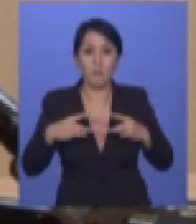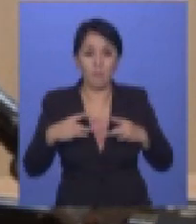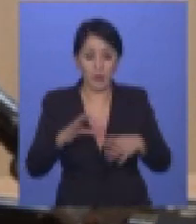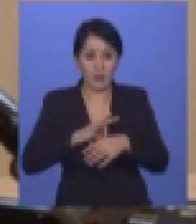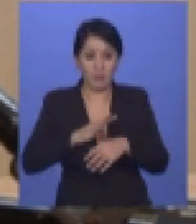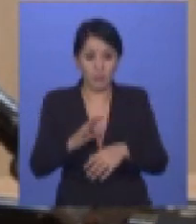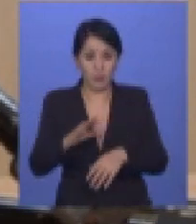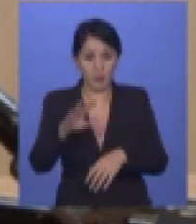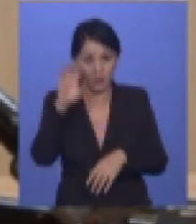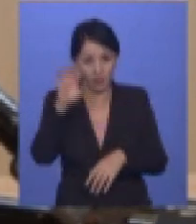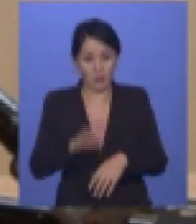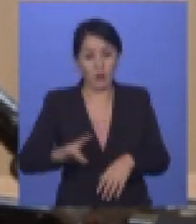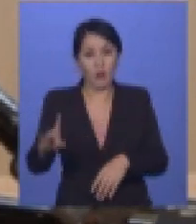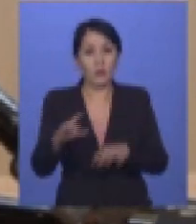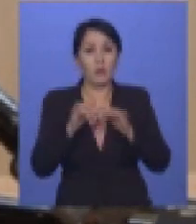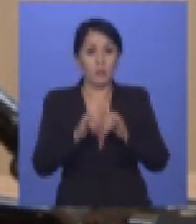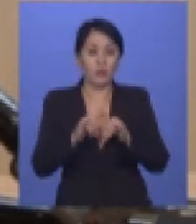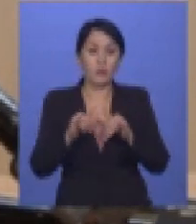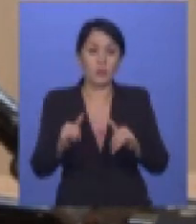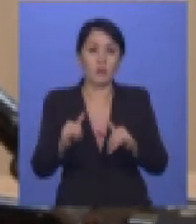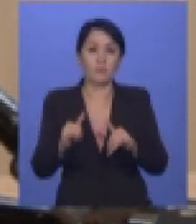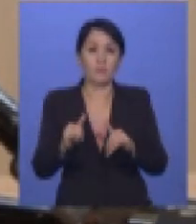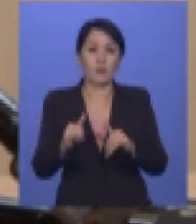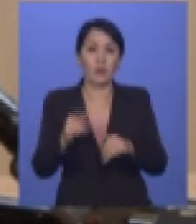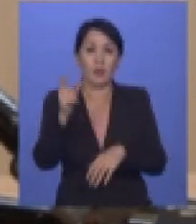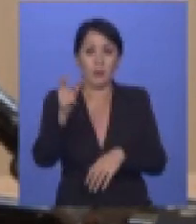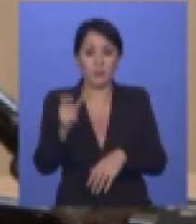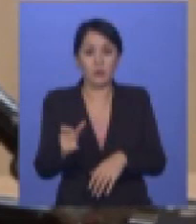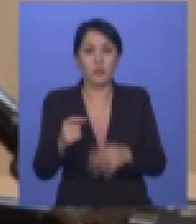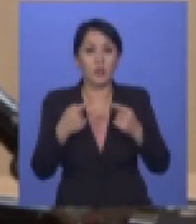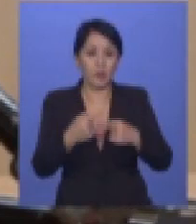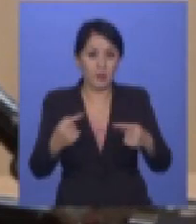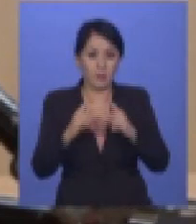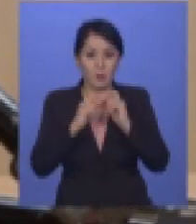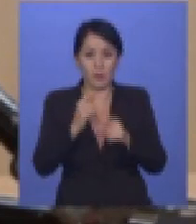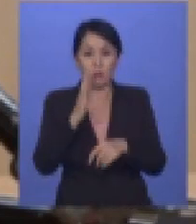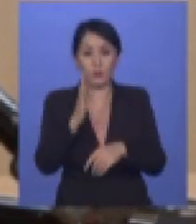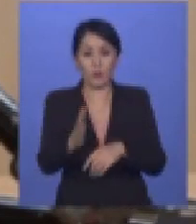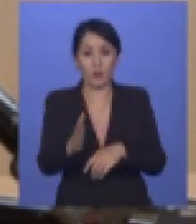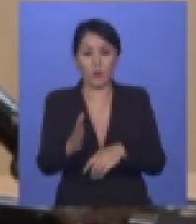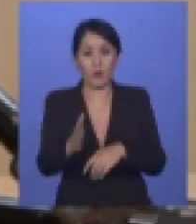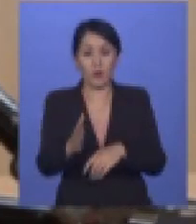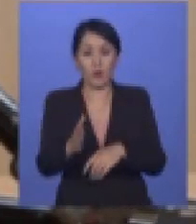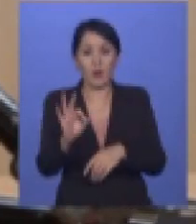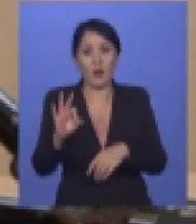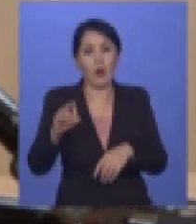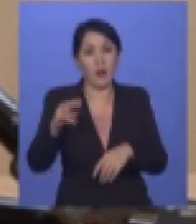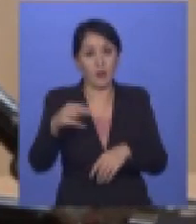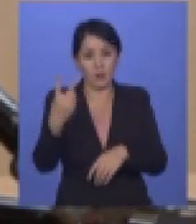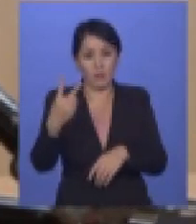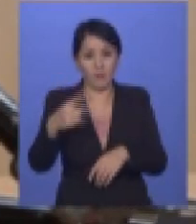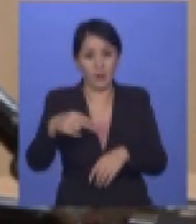өтіп, еліміздің өңіріміздің дамуына елеулі үлес қосқан азаматтар түрлі марапаттарға ие болады. Бұдан бөлек Қазанның